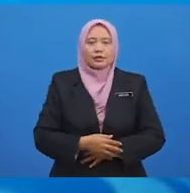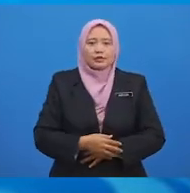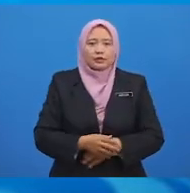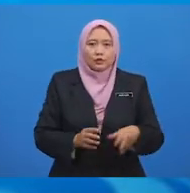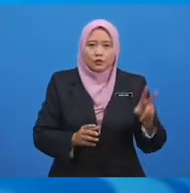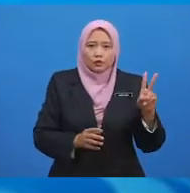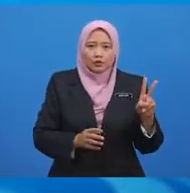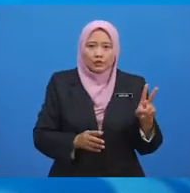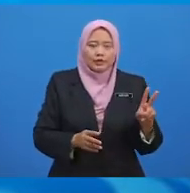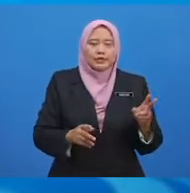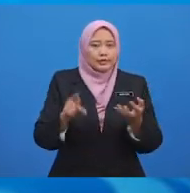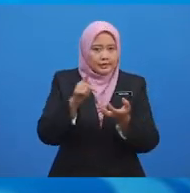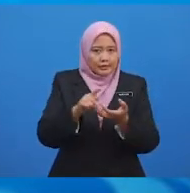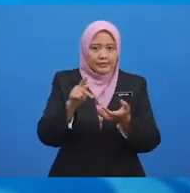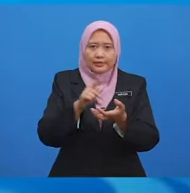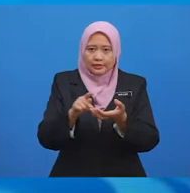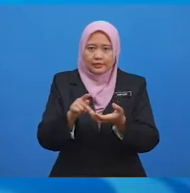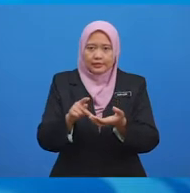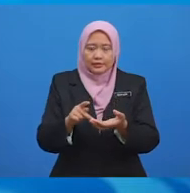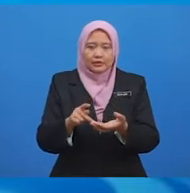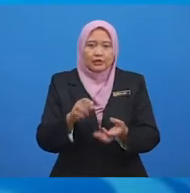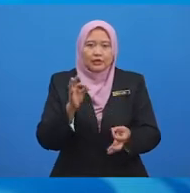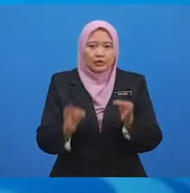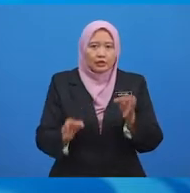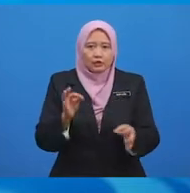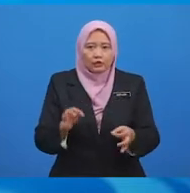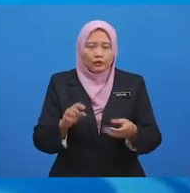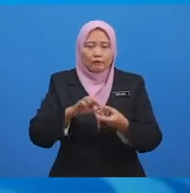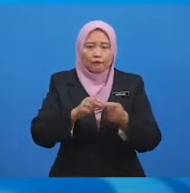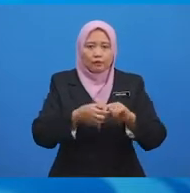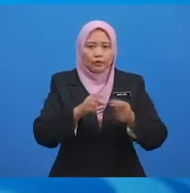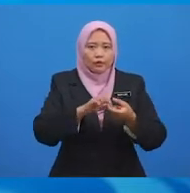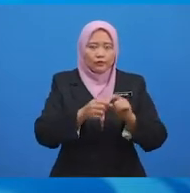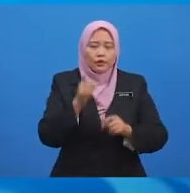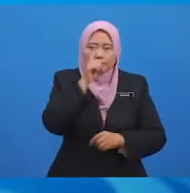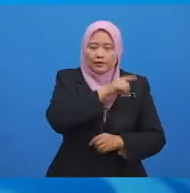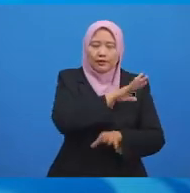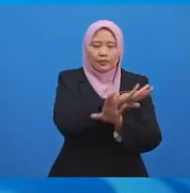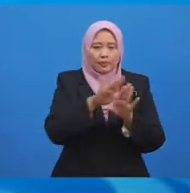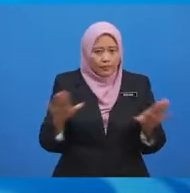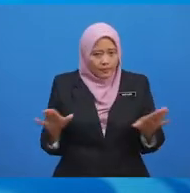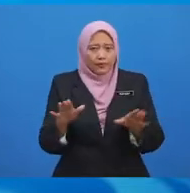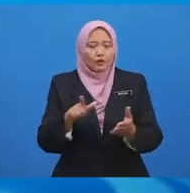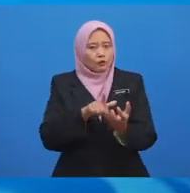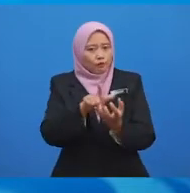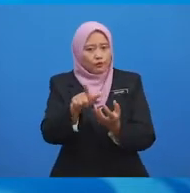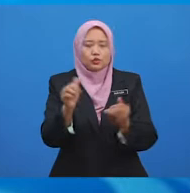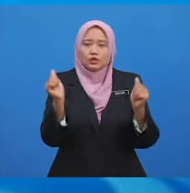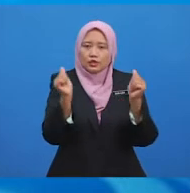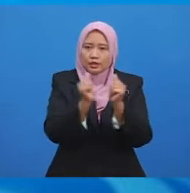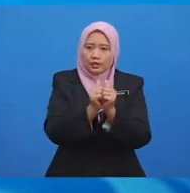Kesan-kesan jika polimer sintetik ini tidak dilupuskan dengan betul